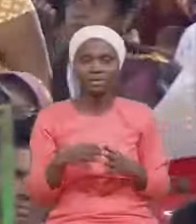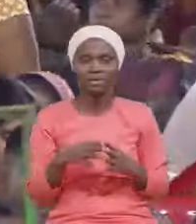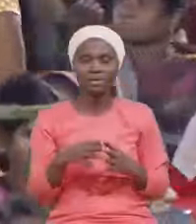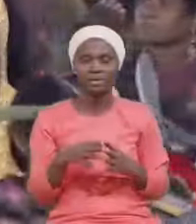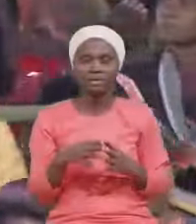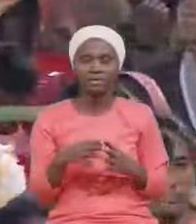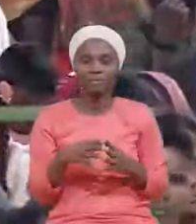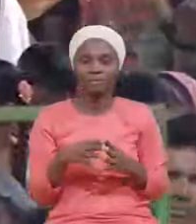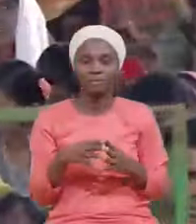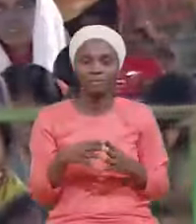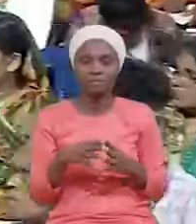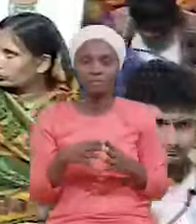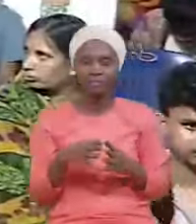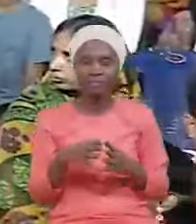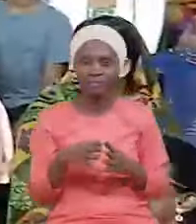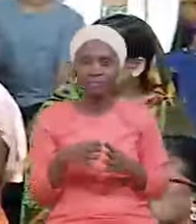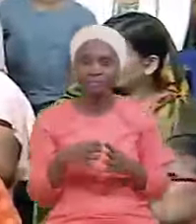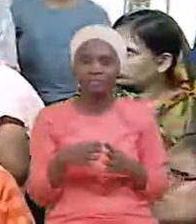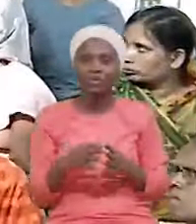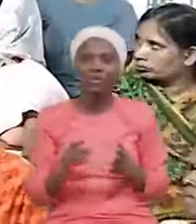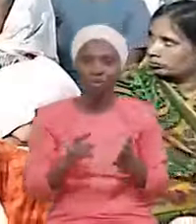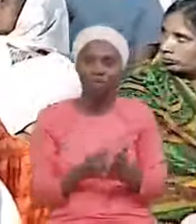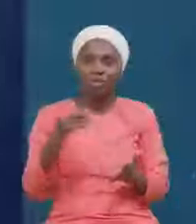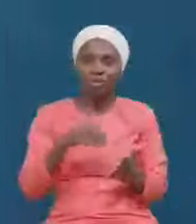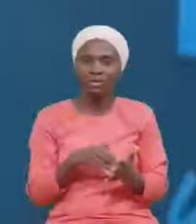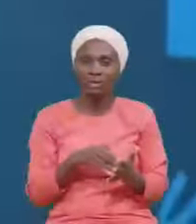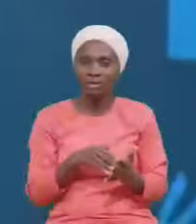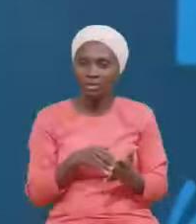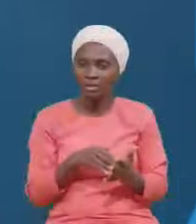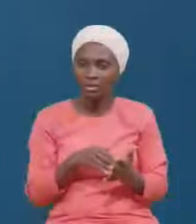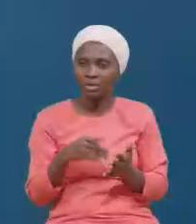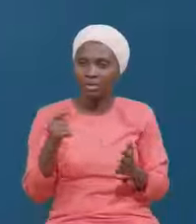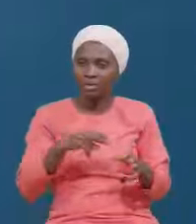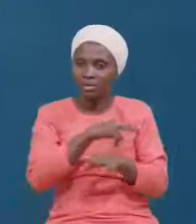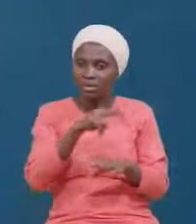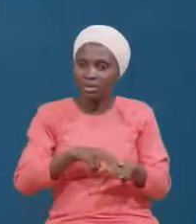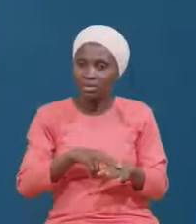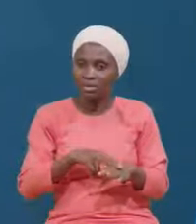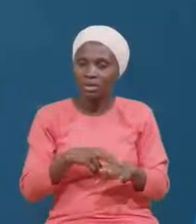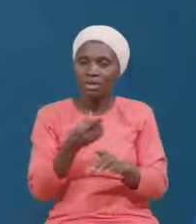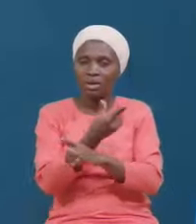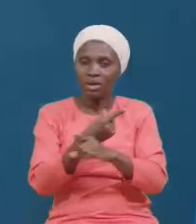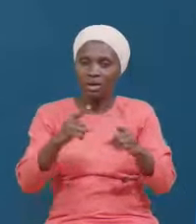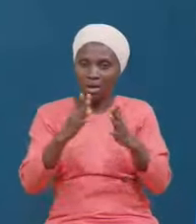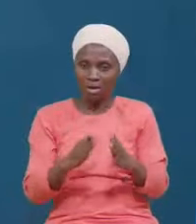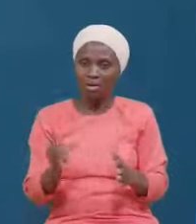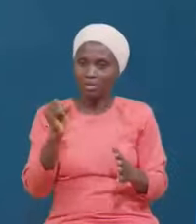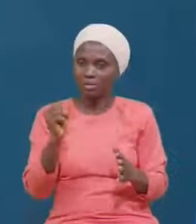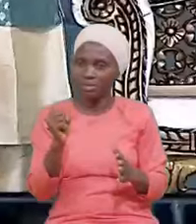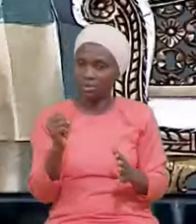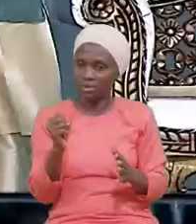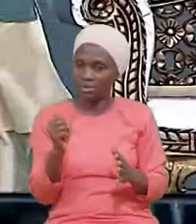నుంచి విడుదల ఇస్తాడు. Remember once again, మరలా గుర్తు చేసుకోండి, natural liberators, ప్రకృతి